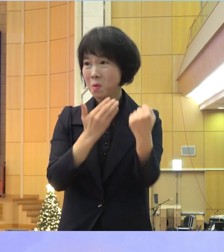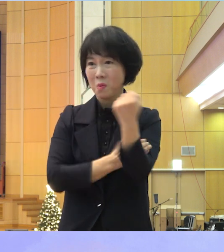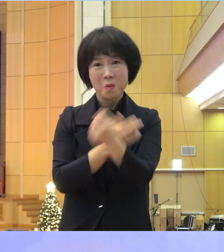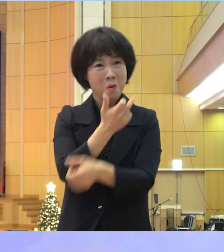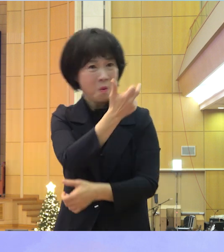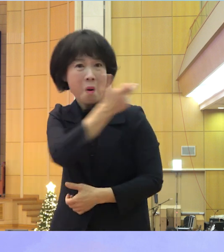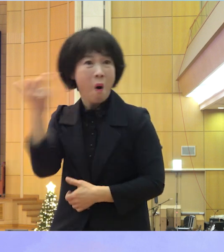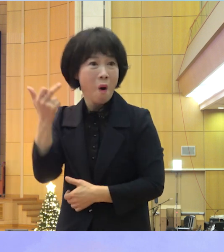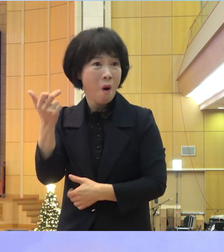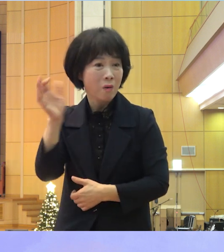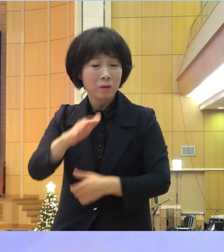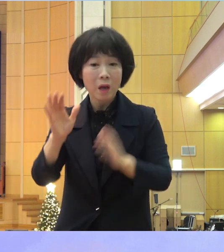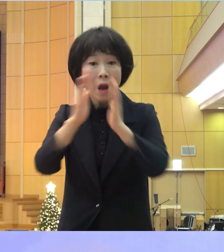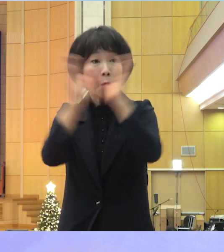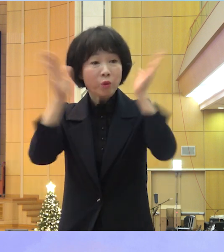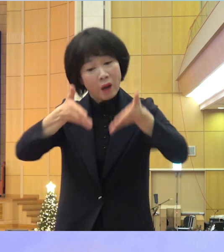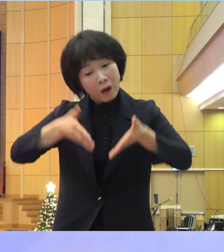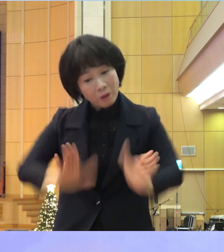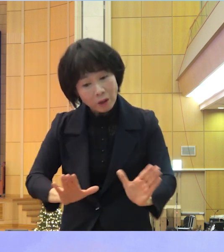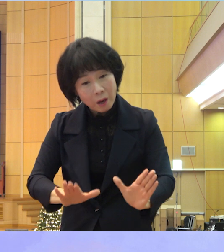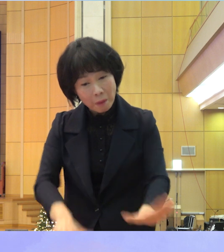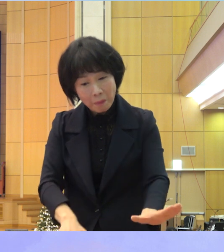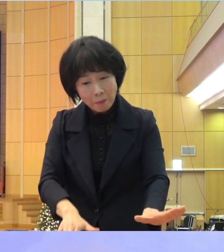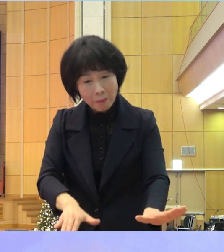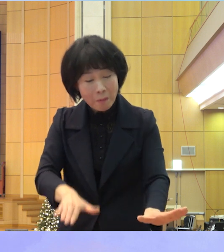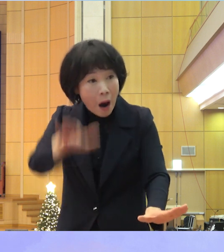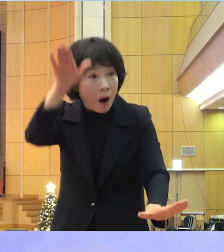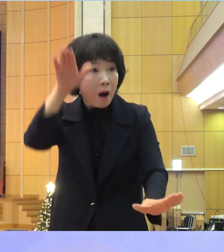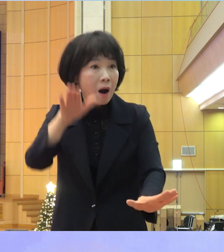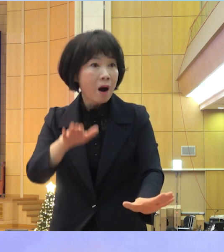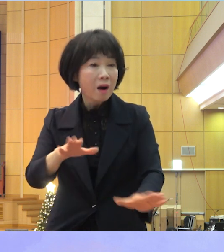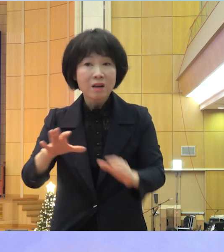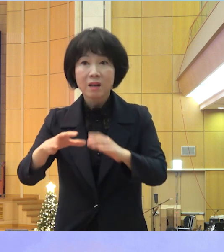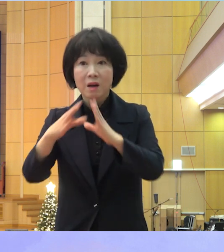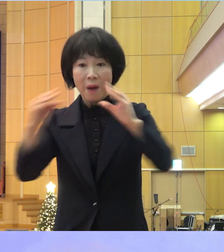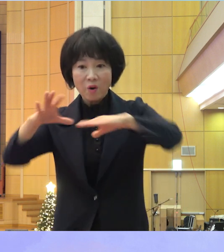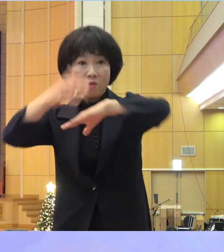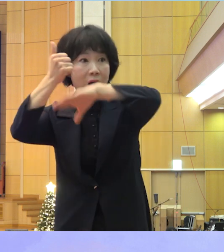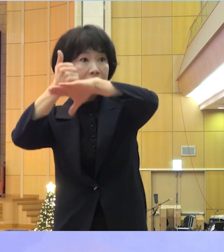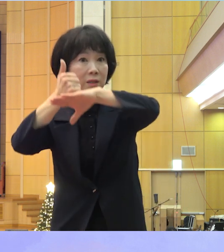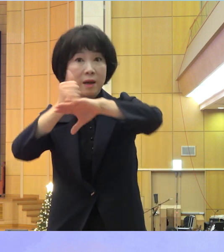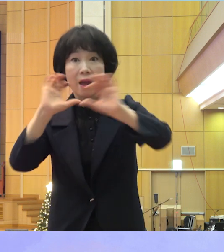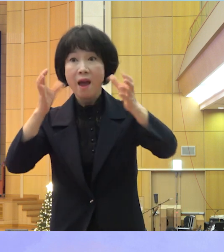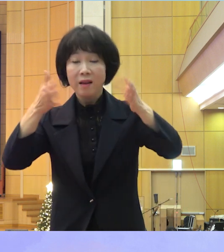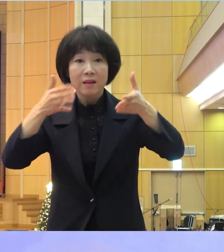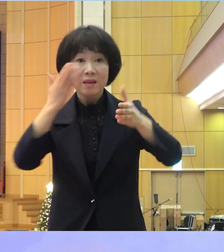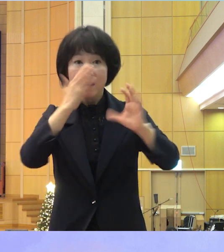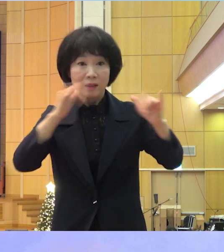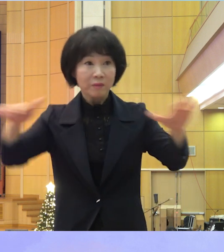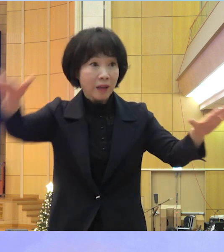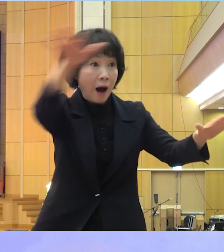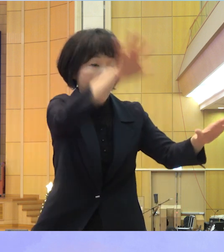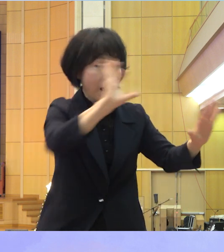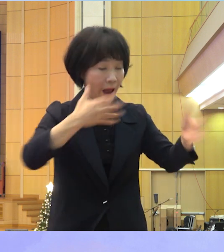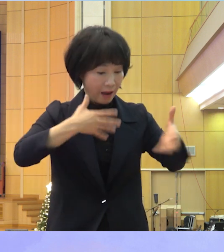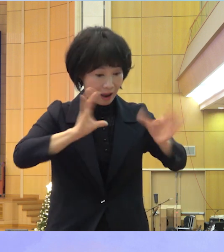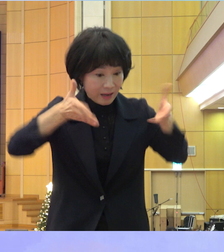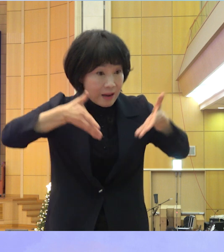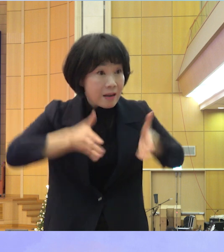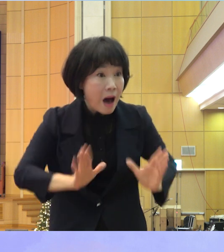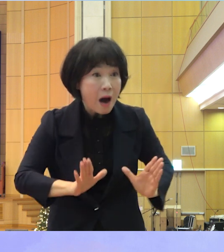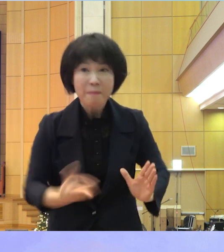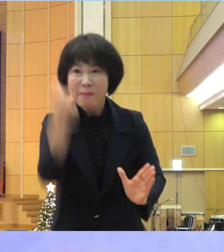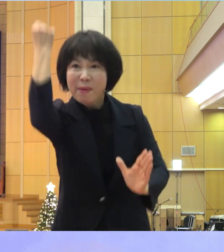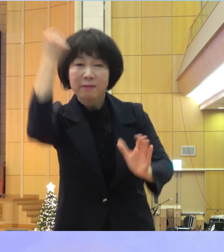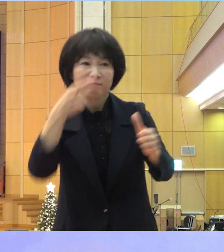명령 내려가지고 모세 태어날 때 죽게 생겼잖아. 산파가 벌써 명령 받아가지고 와서 모세 어머니 뱃속에서 아기가